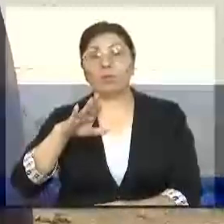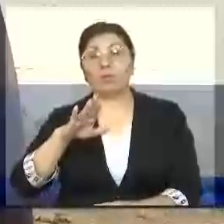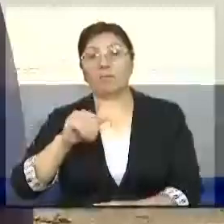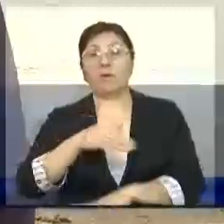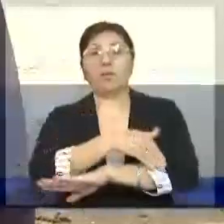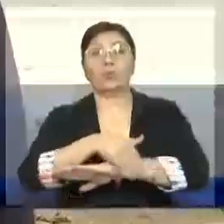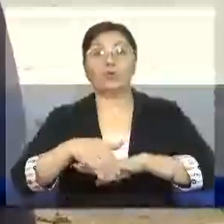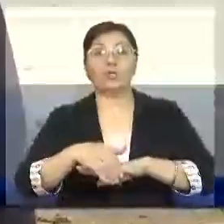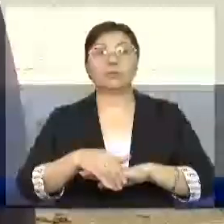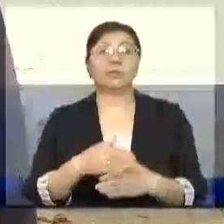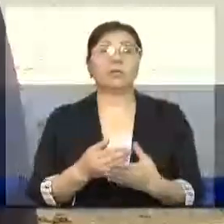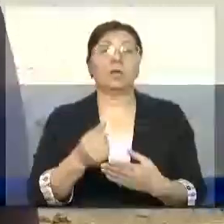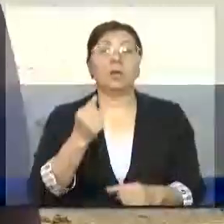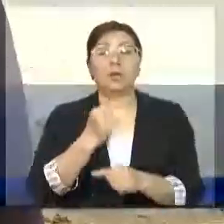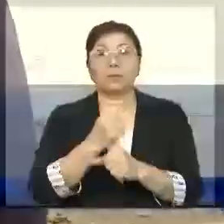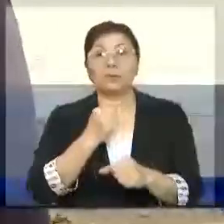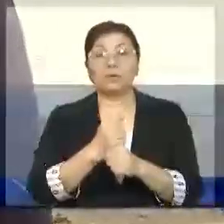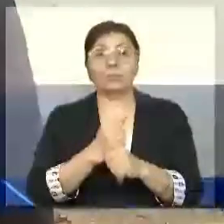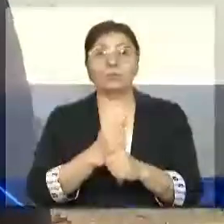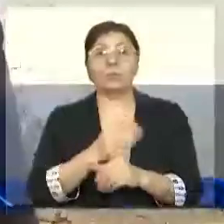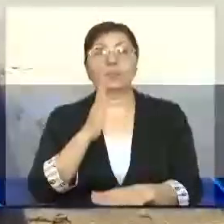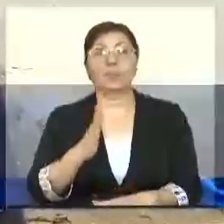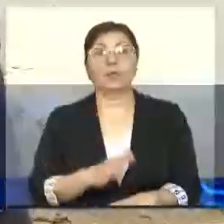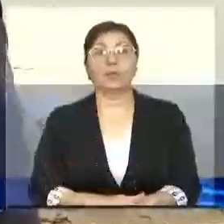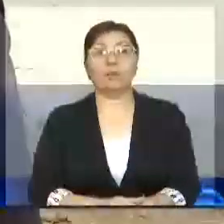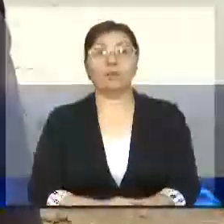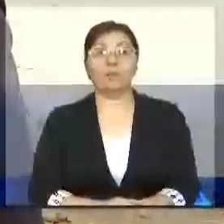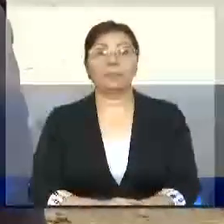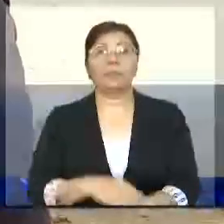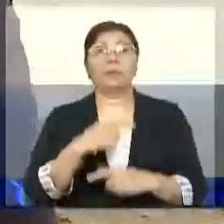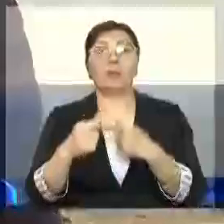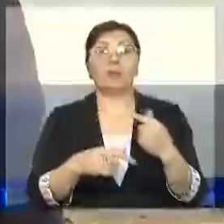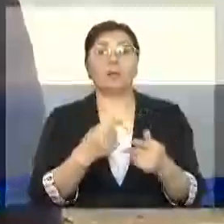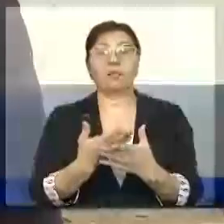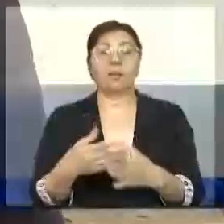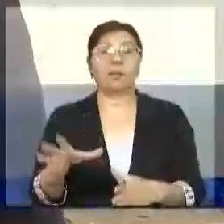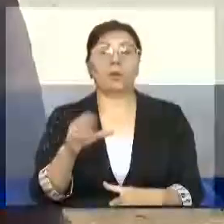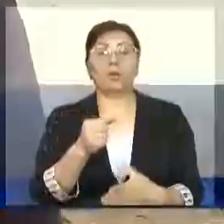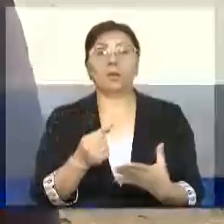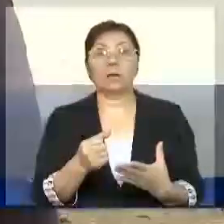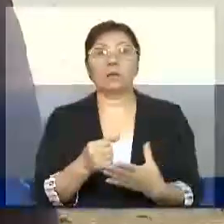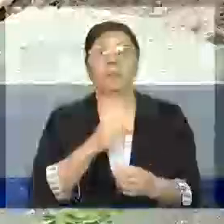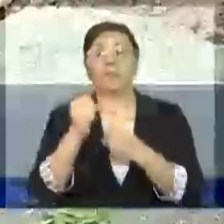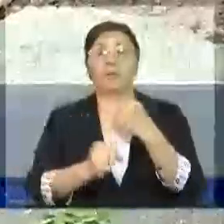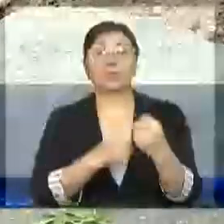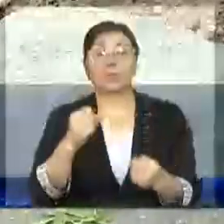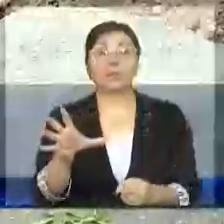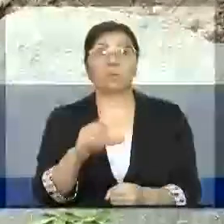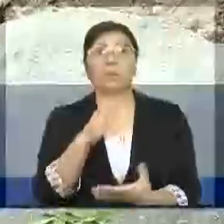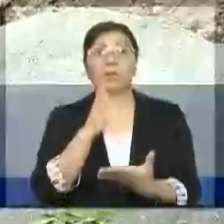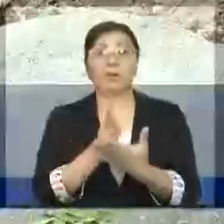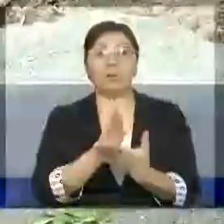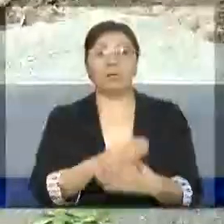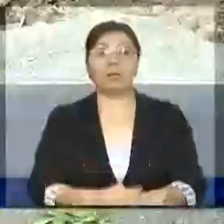дворларын асфальттандыру жұмыстары күтілді. Осы МАФ бүкіл нелері келді қазіргі таңда. Жұмыстары